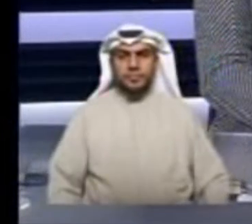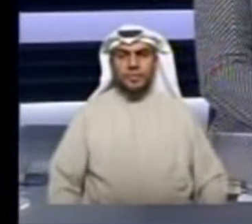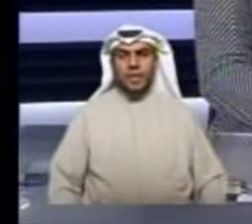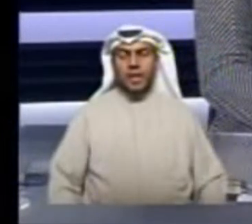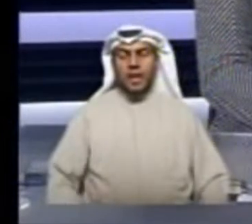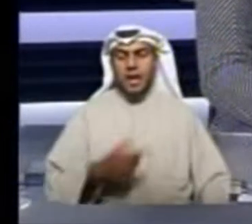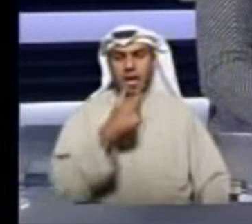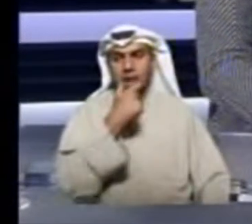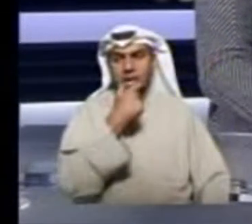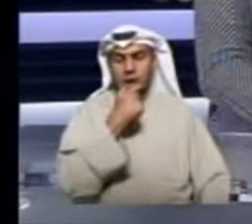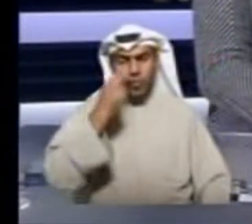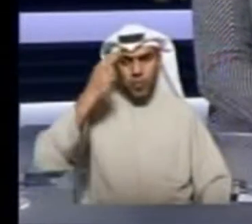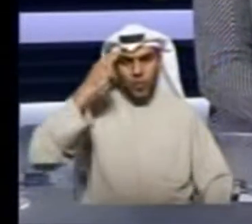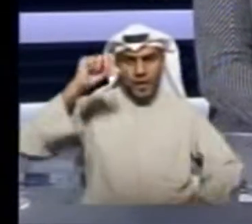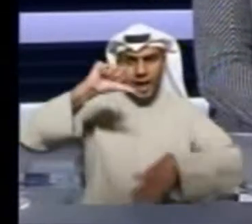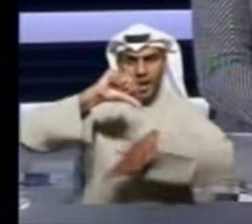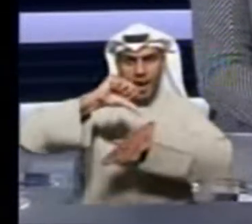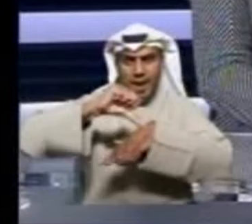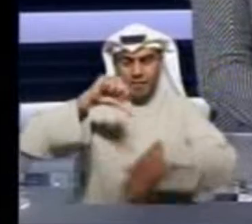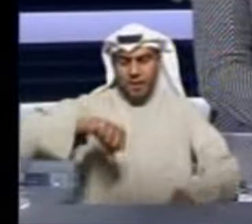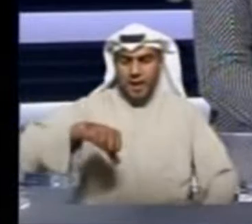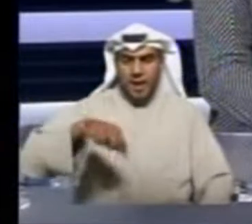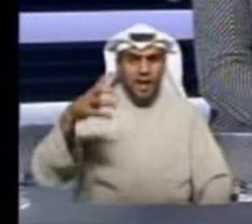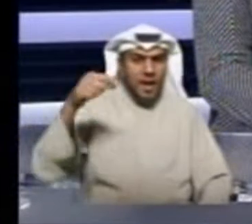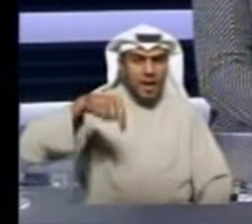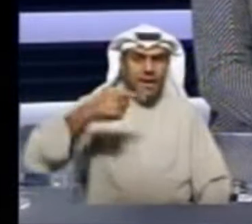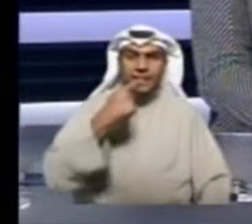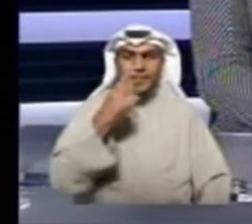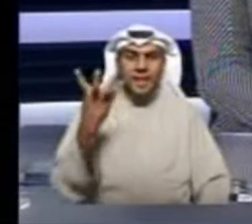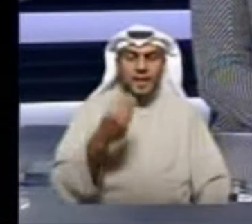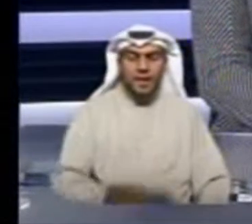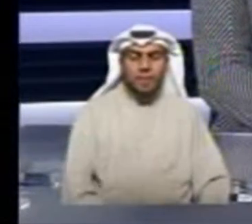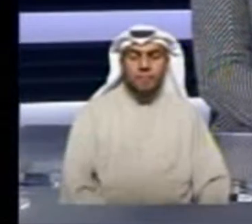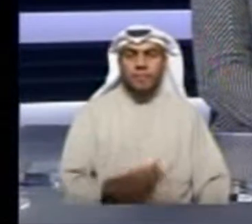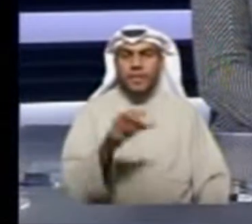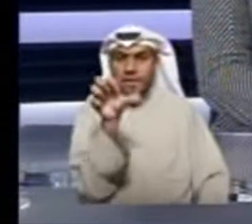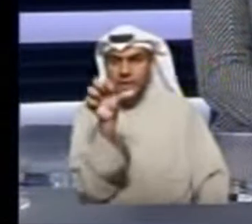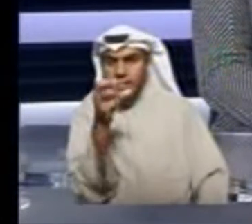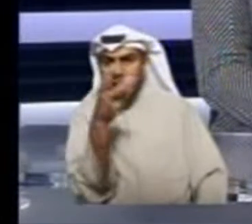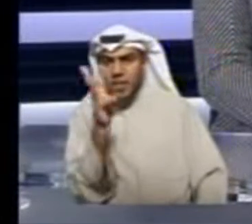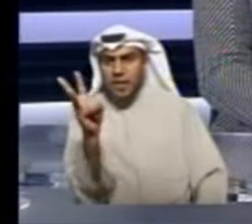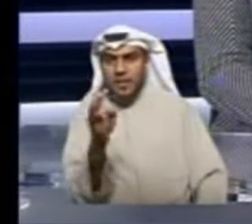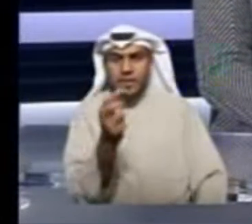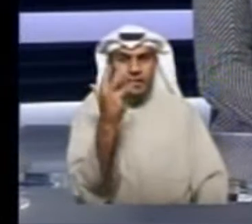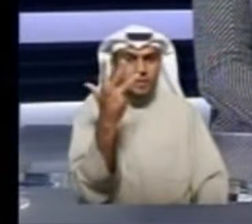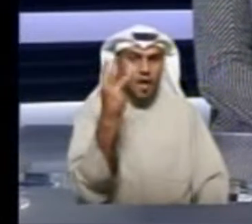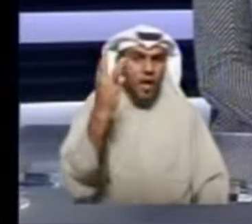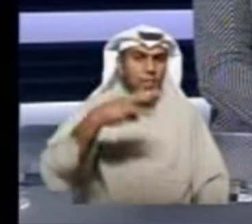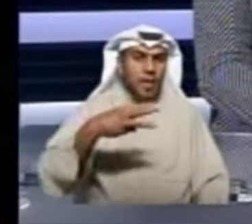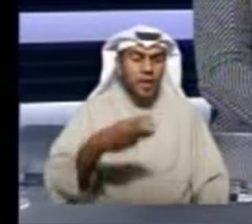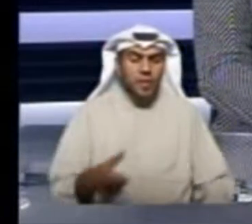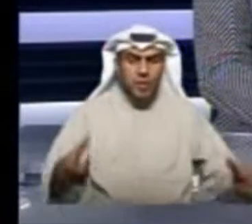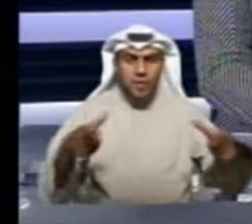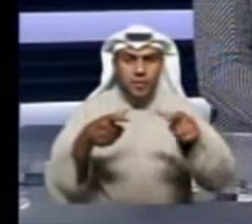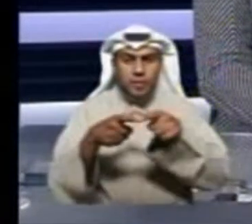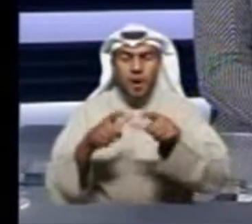الرياض في عامها 39 لتعزيز مسيرة التكامل الخليجي إلى جانب النظر في التقارير والتوصيات المرفوعة من